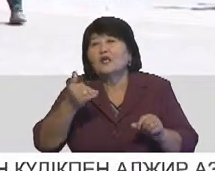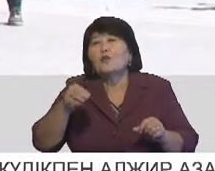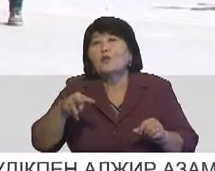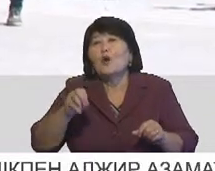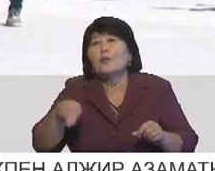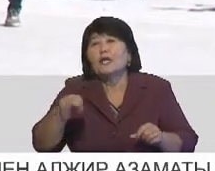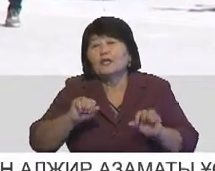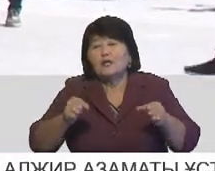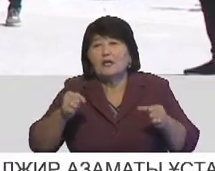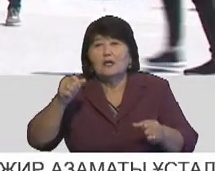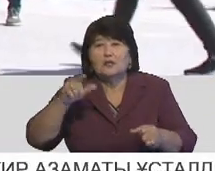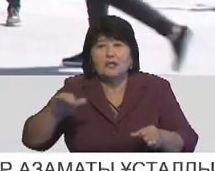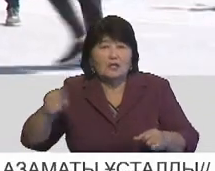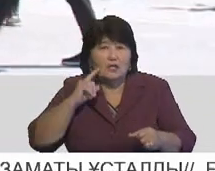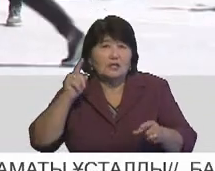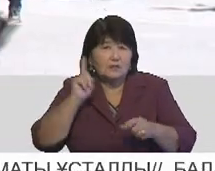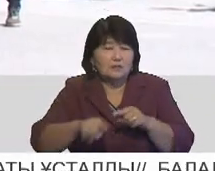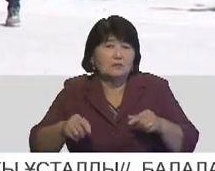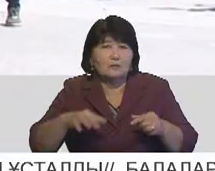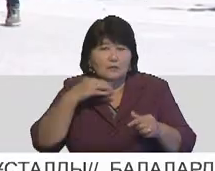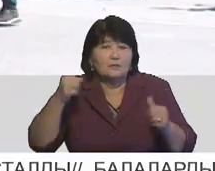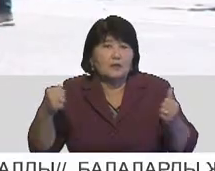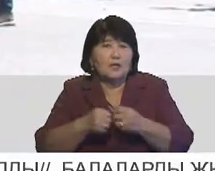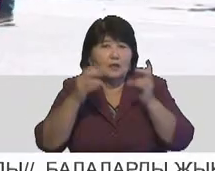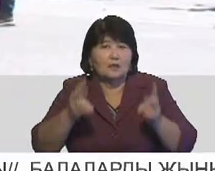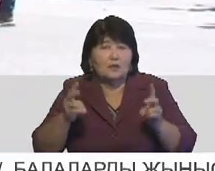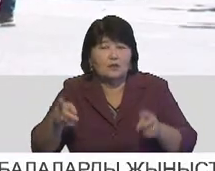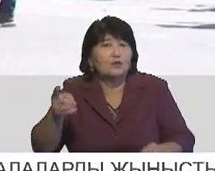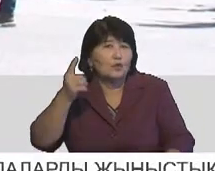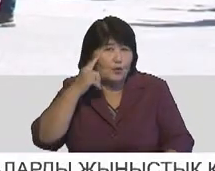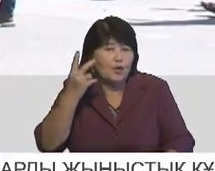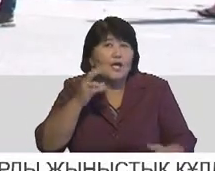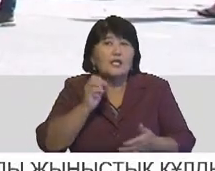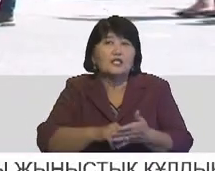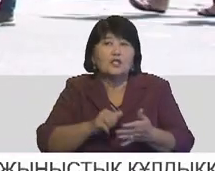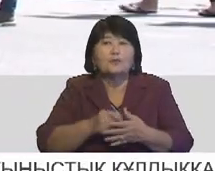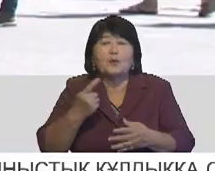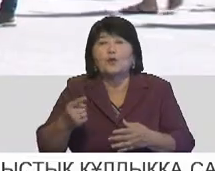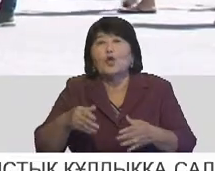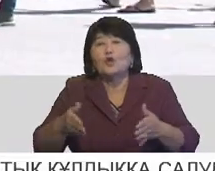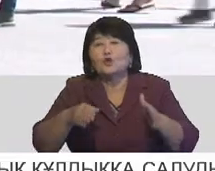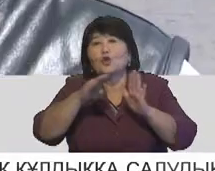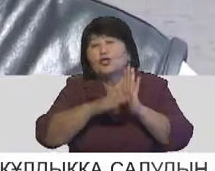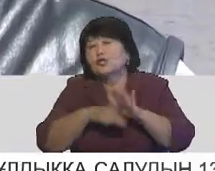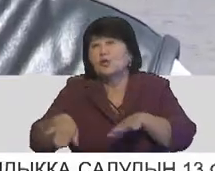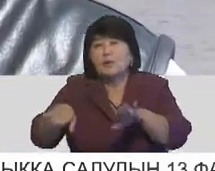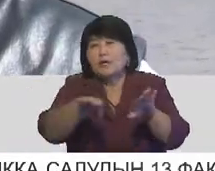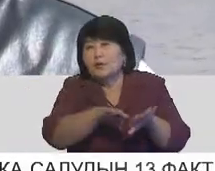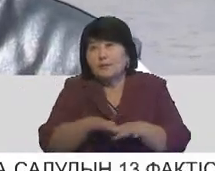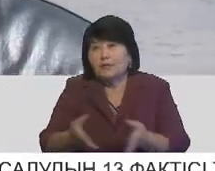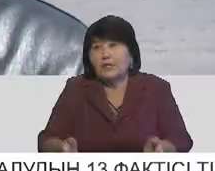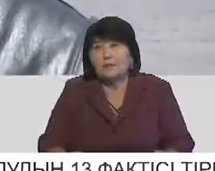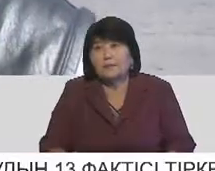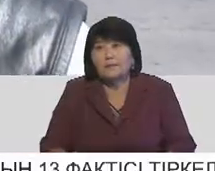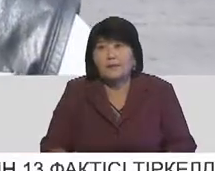күнде аварияға ұшырап жатыр, и соның бәрі дұрыс болады деп ойлаймын, себебі жол ережесі бәріне бірдей болу керек. Большое